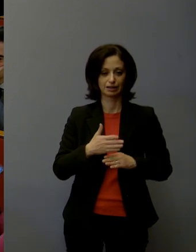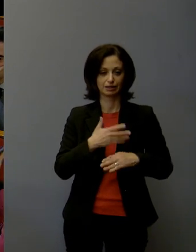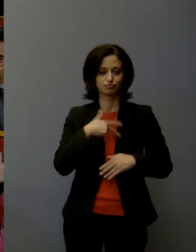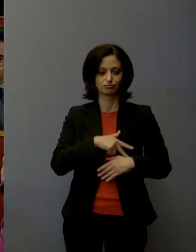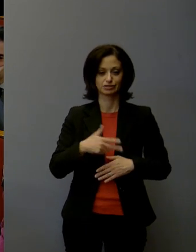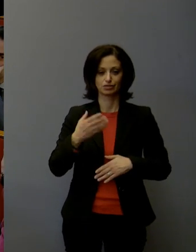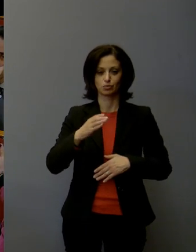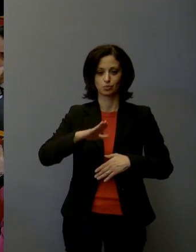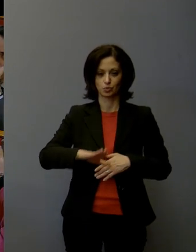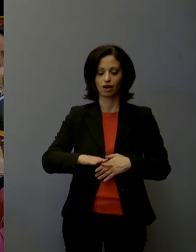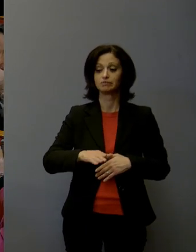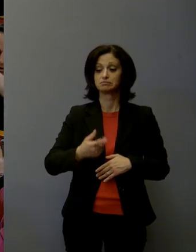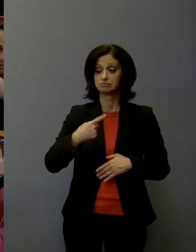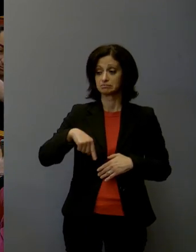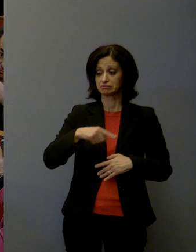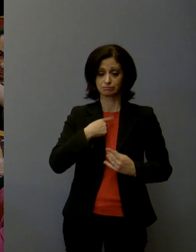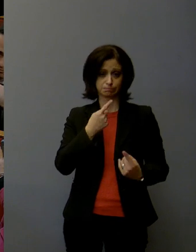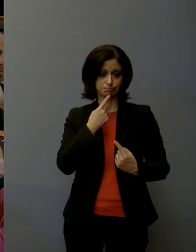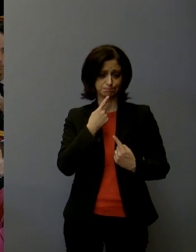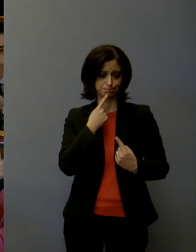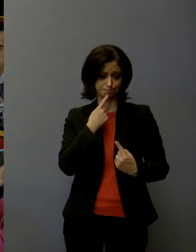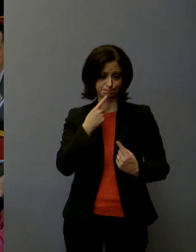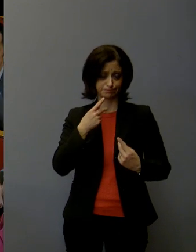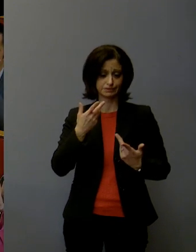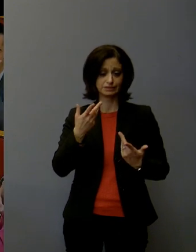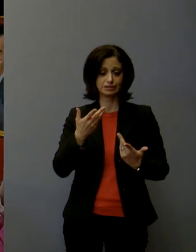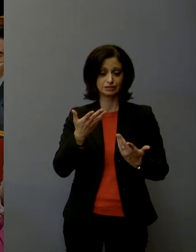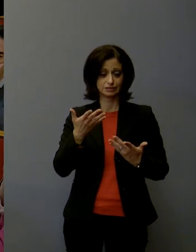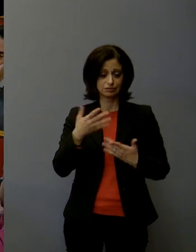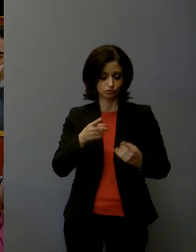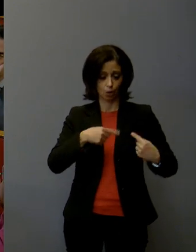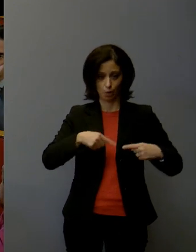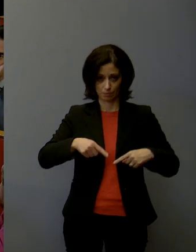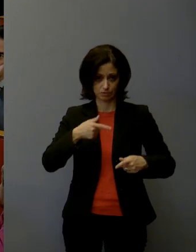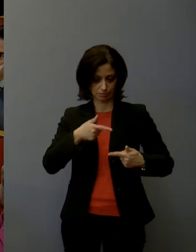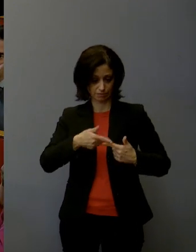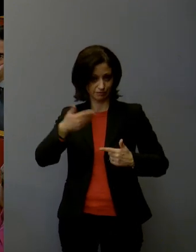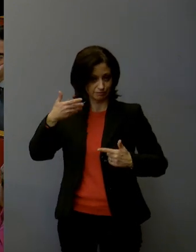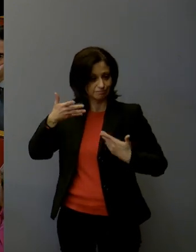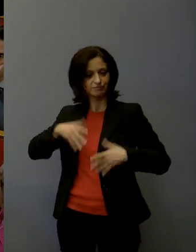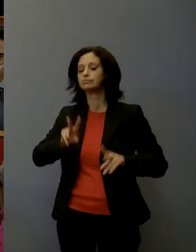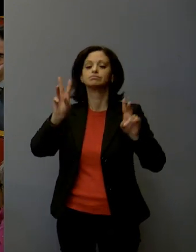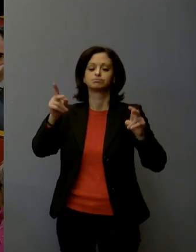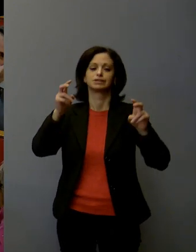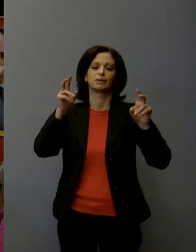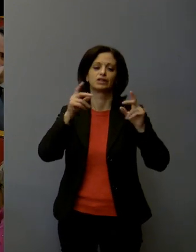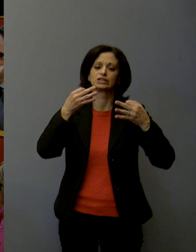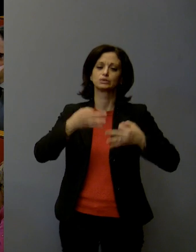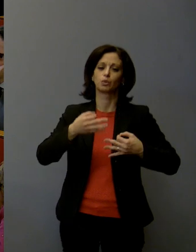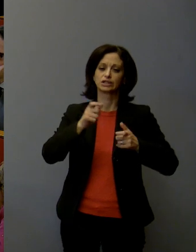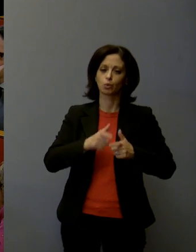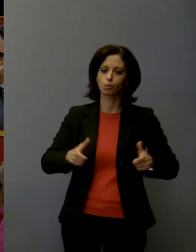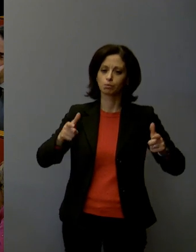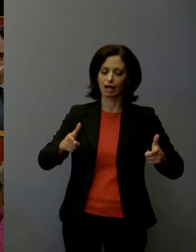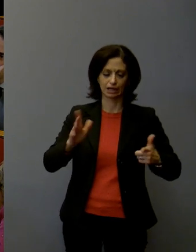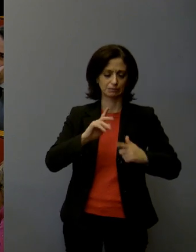abbiamo avuto modo di discutere di questo tema in una delle commissioni dove si è parlato di sicurezza di sicurezza urbana di